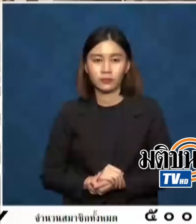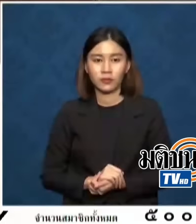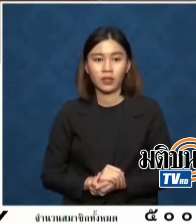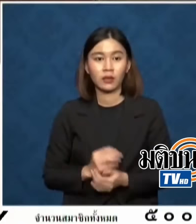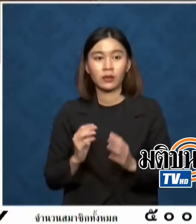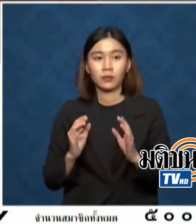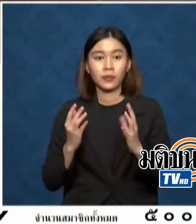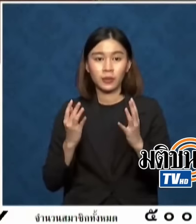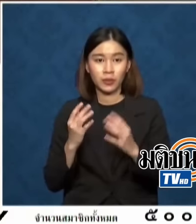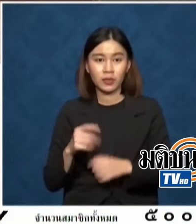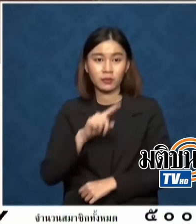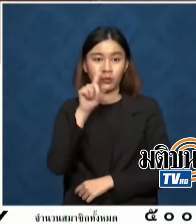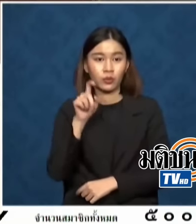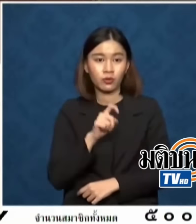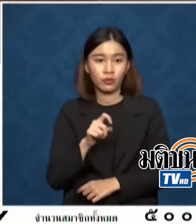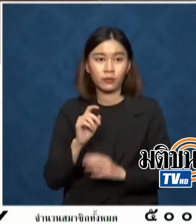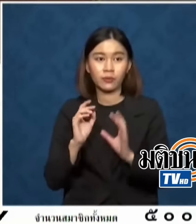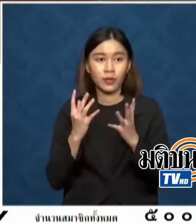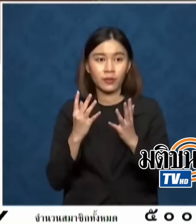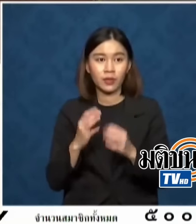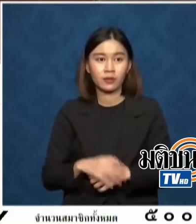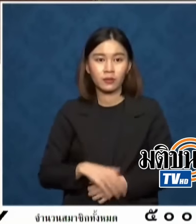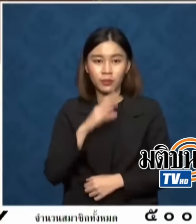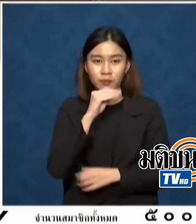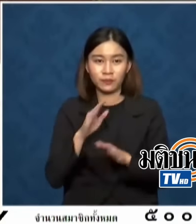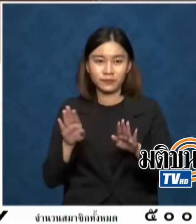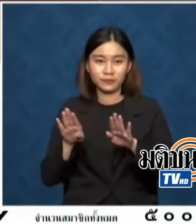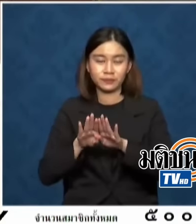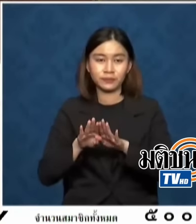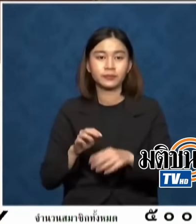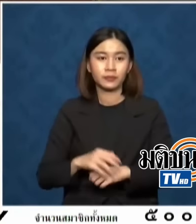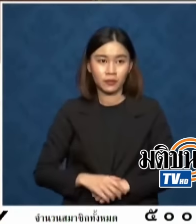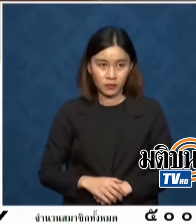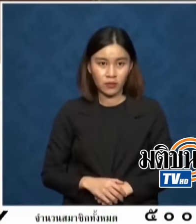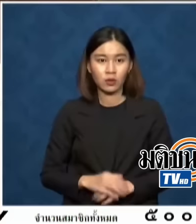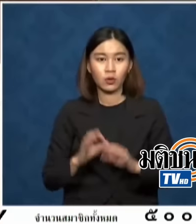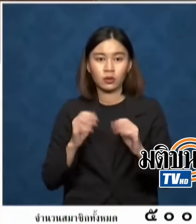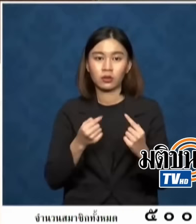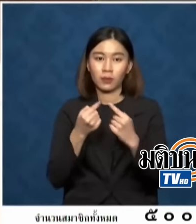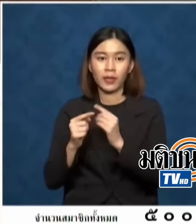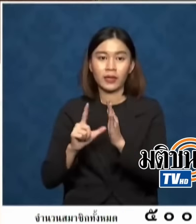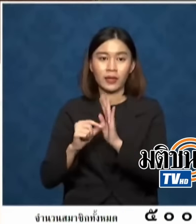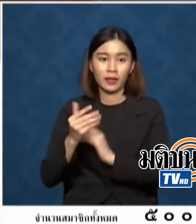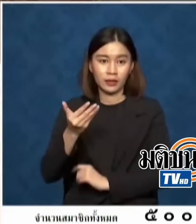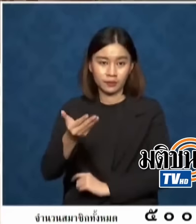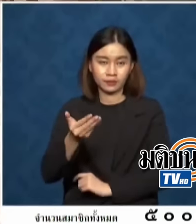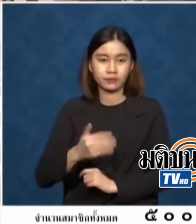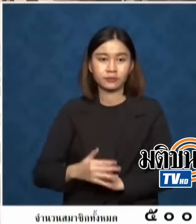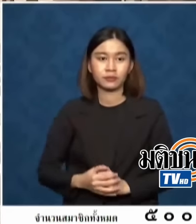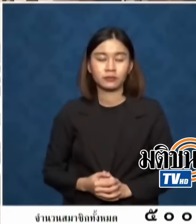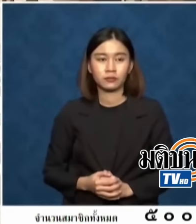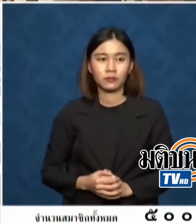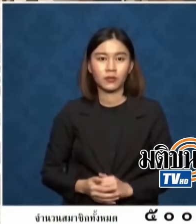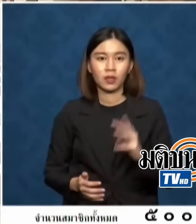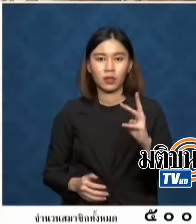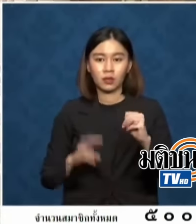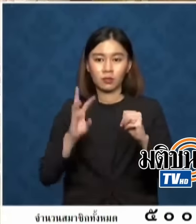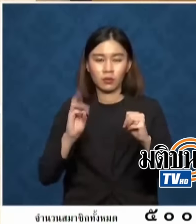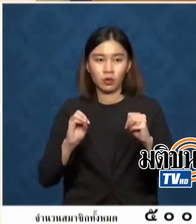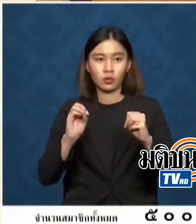านไม่ติดใจเนาะนะครับปิดไมค์เลยครับครับต่อไปท่านเลขาครับ มาตร